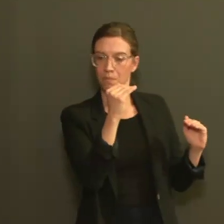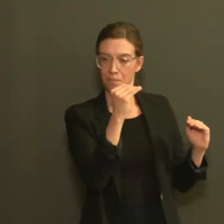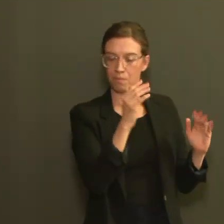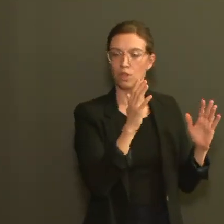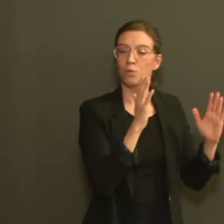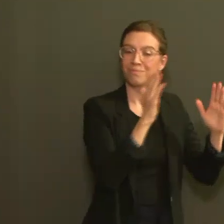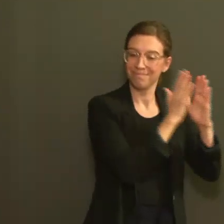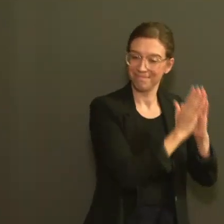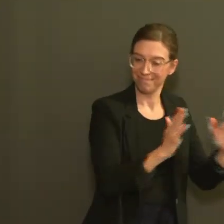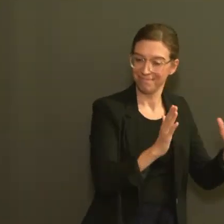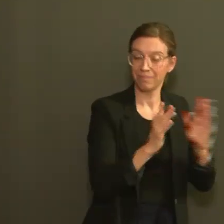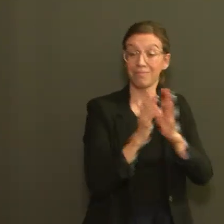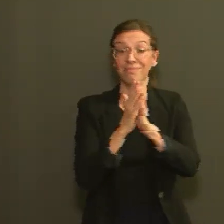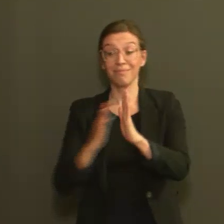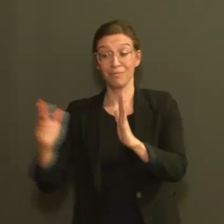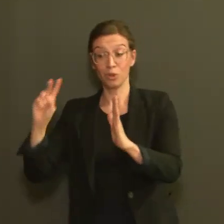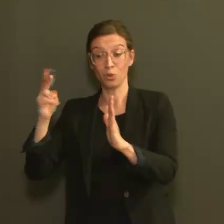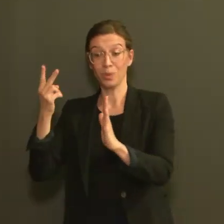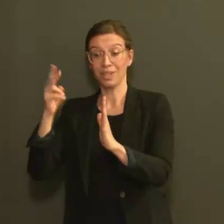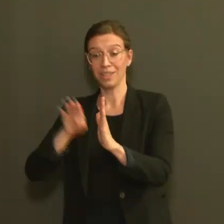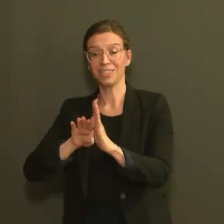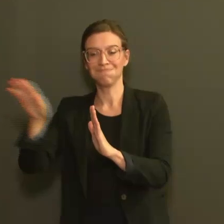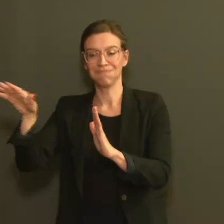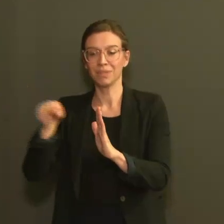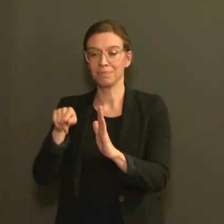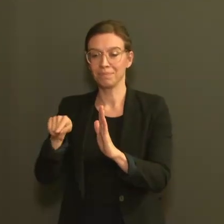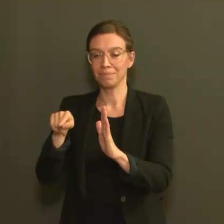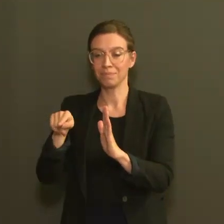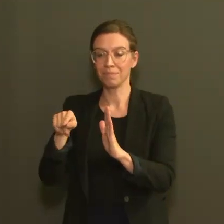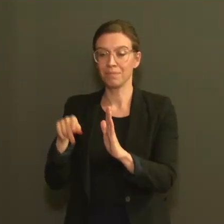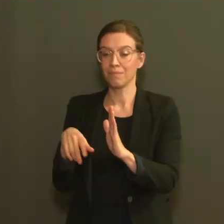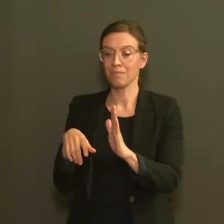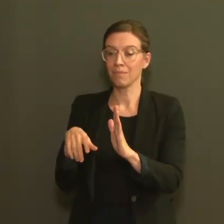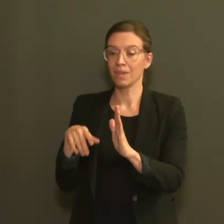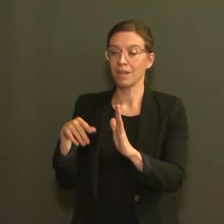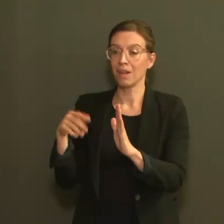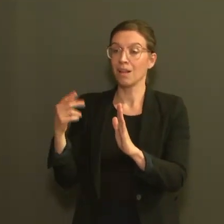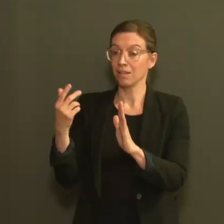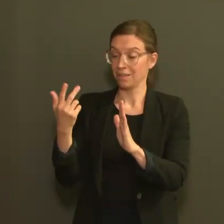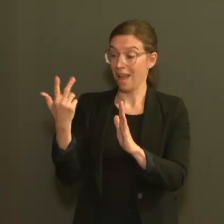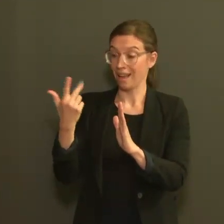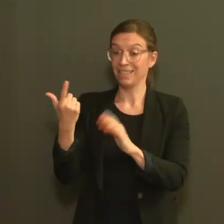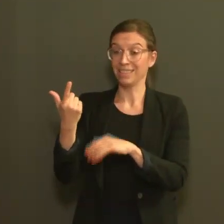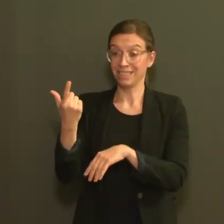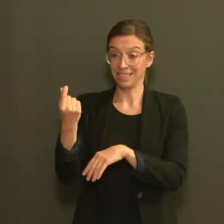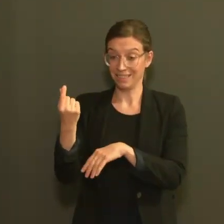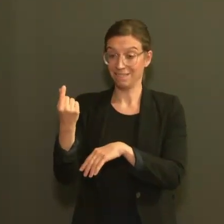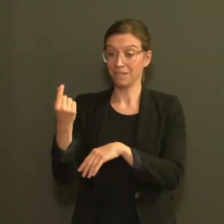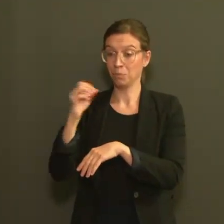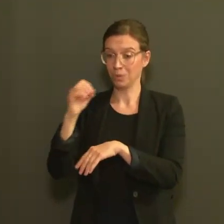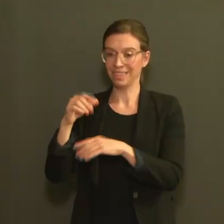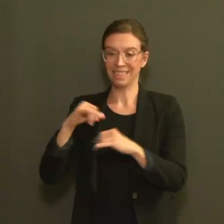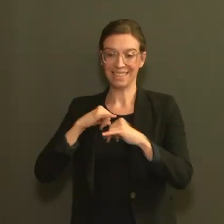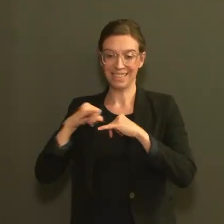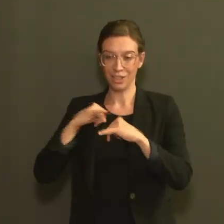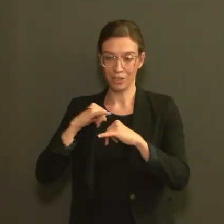22% in het rusthuis. In die eerste golf